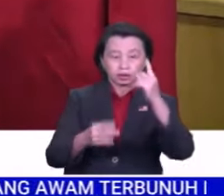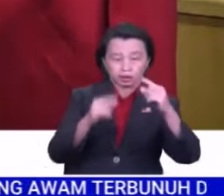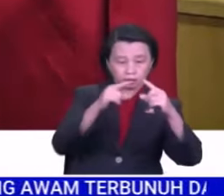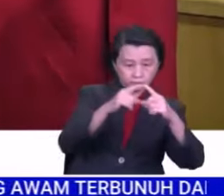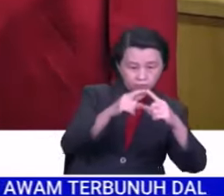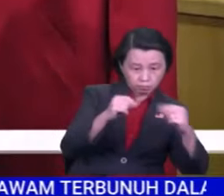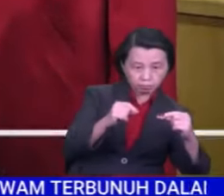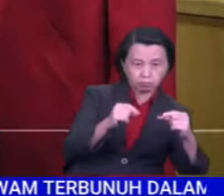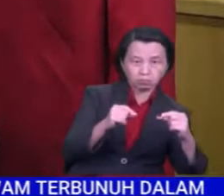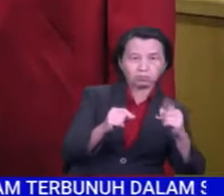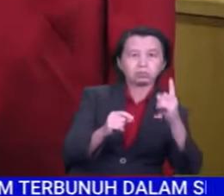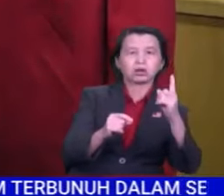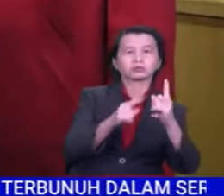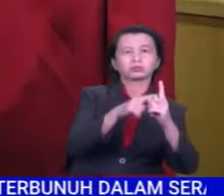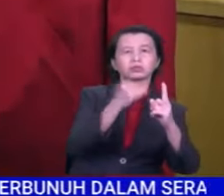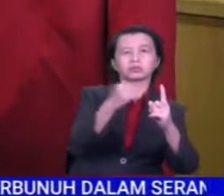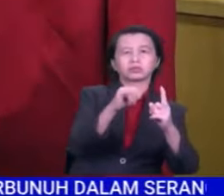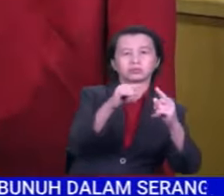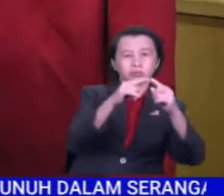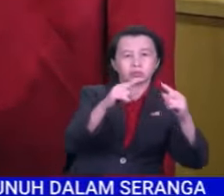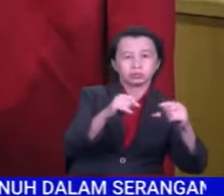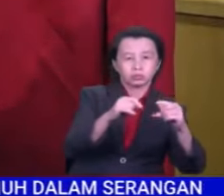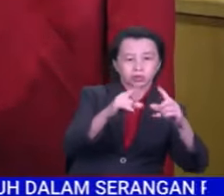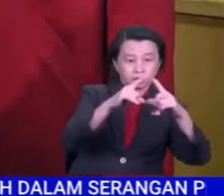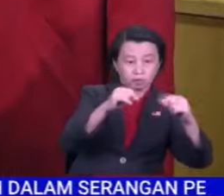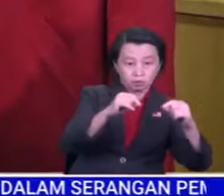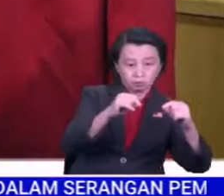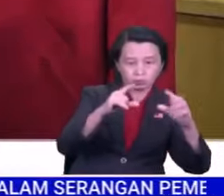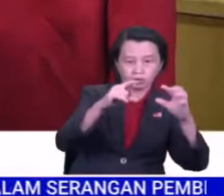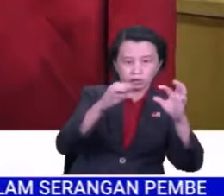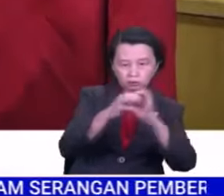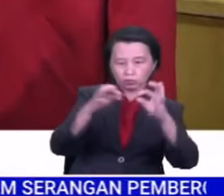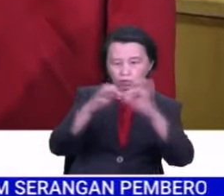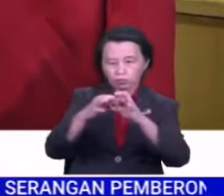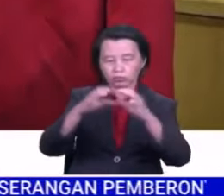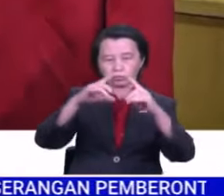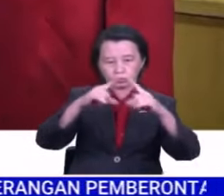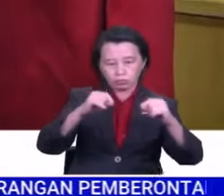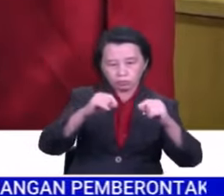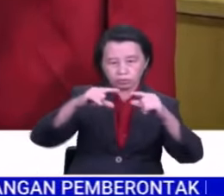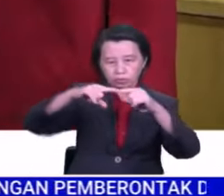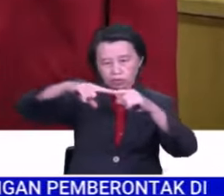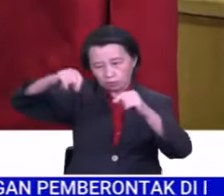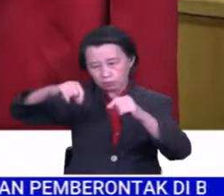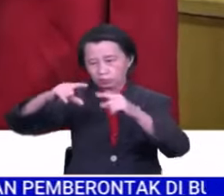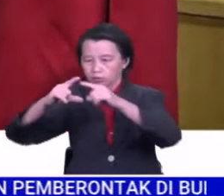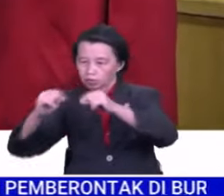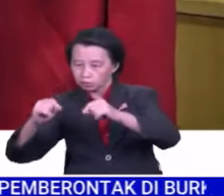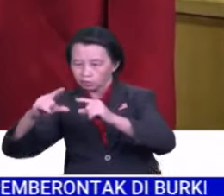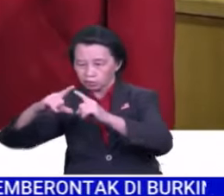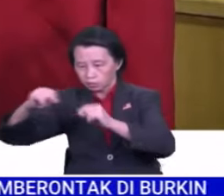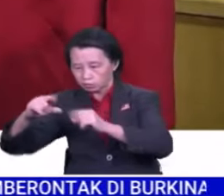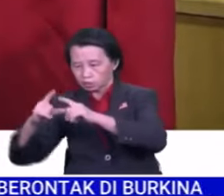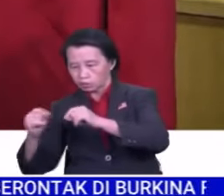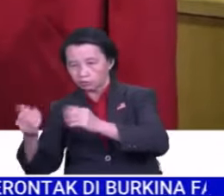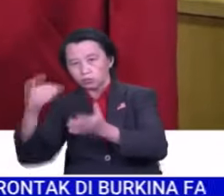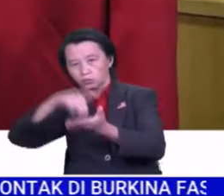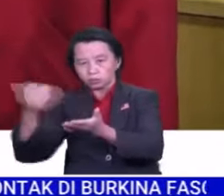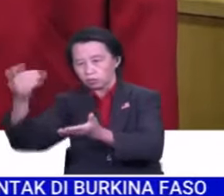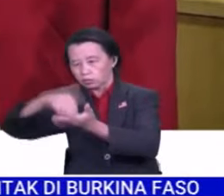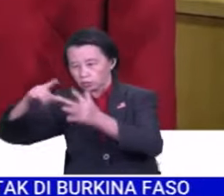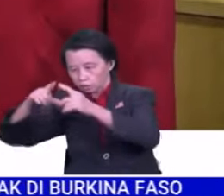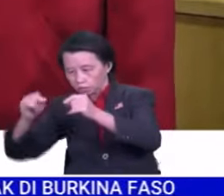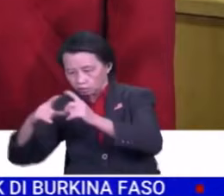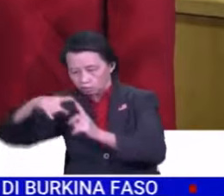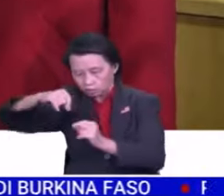dia tak jadi apa-apa, betul tak? Tapi bila kita gabungkan tiga segi itu secara infinity dan diduplicate dan diulang-ulang, dia menjadi